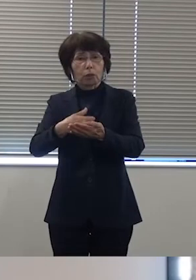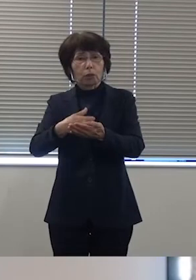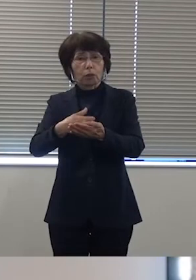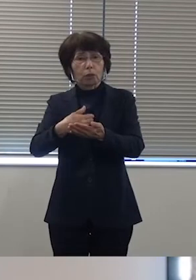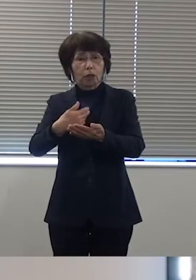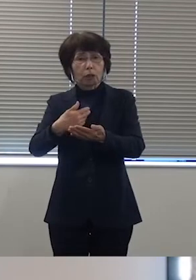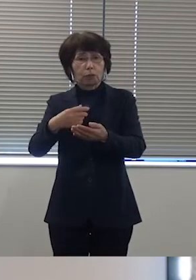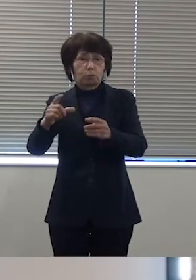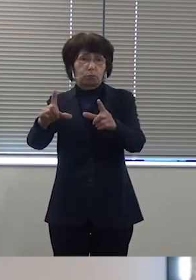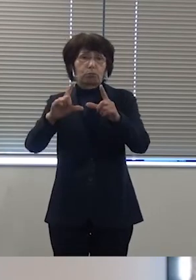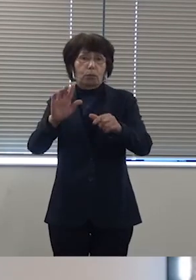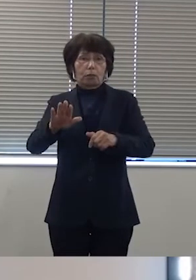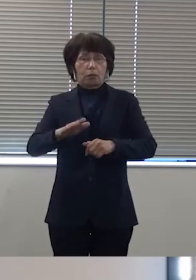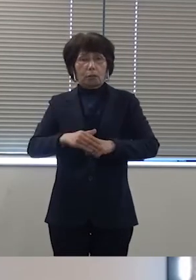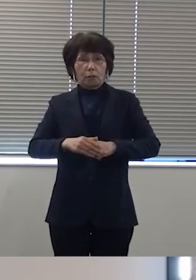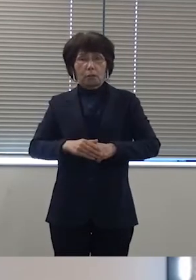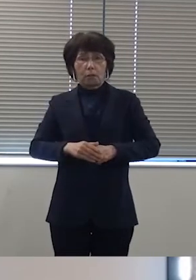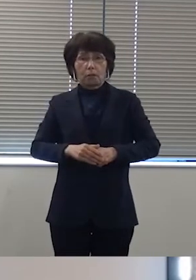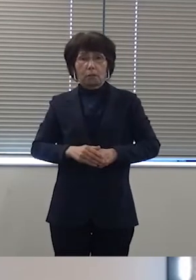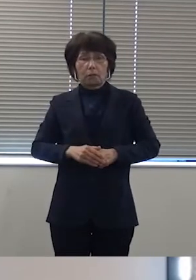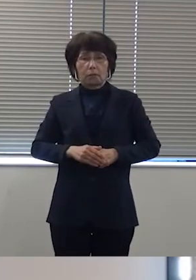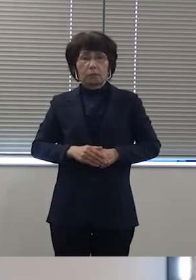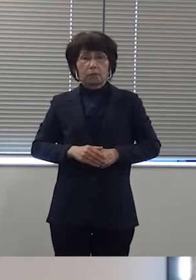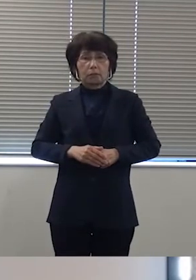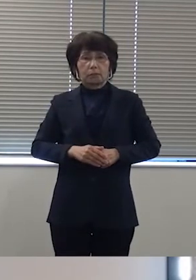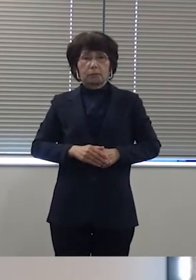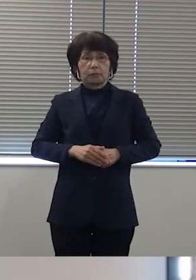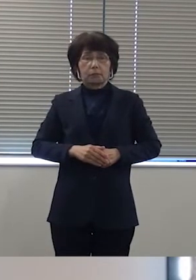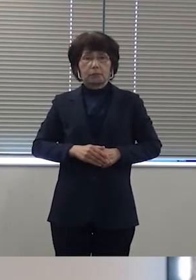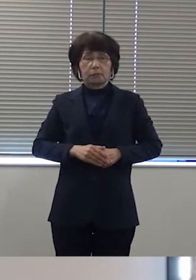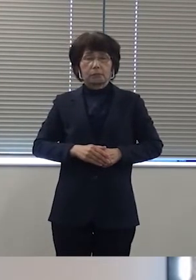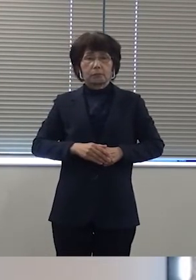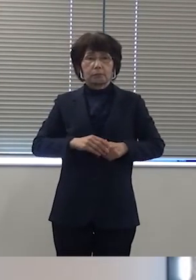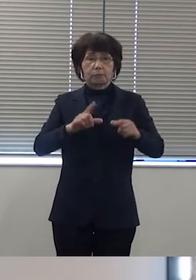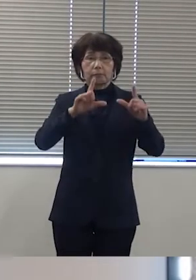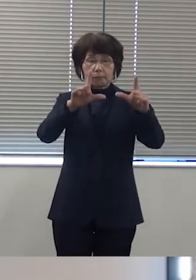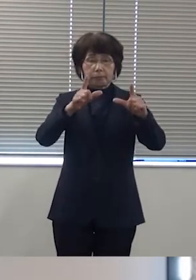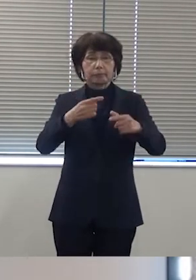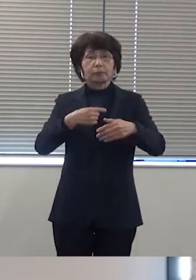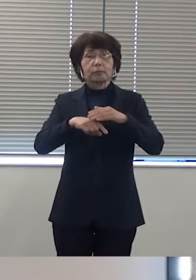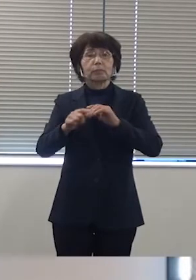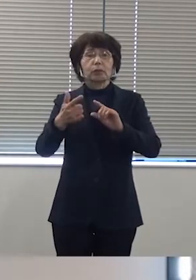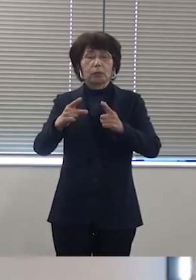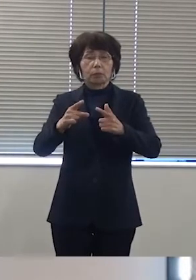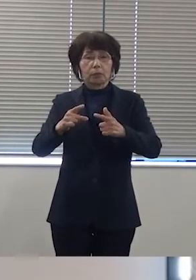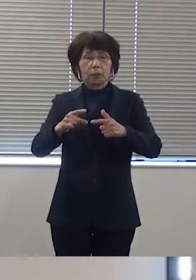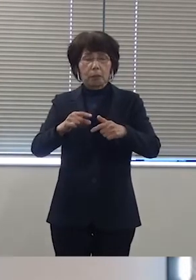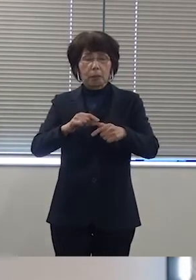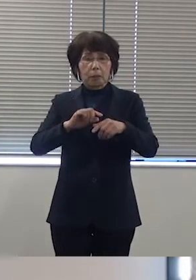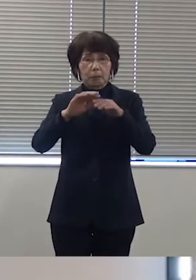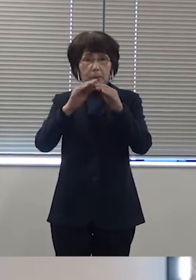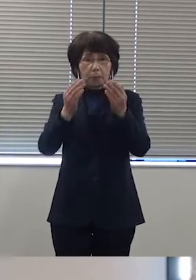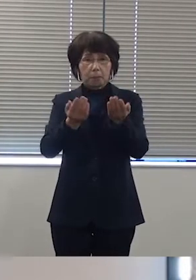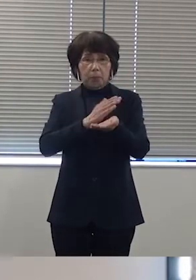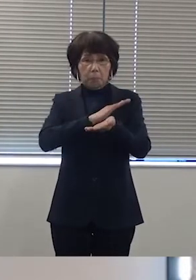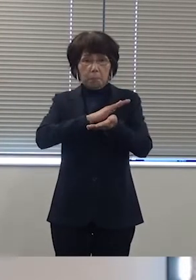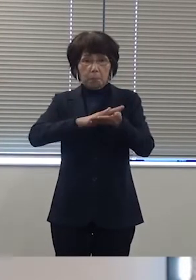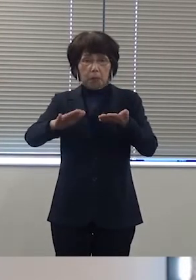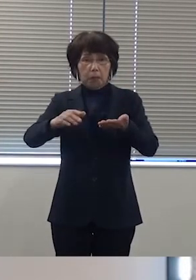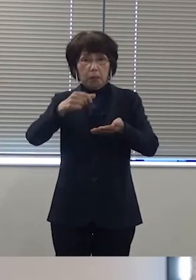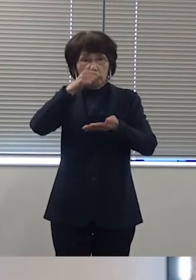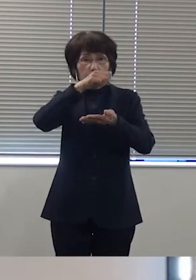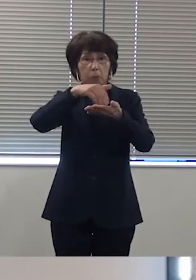するような予算の編成は本来的にしたくないので、はい、まあ、それだけやっぱり改正が苦しいということ